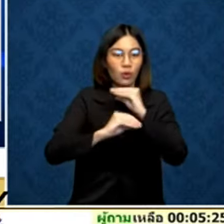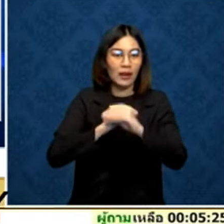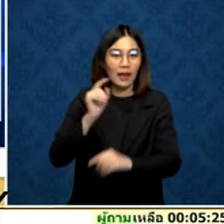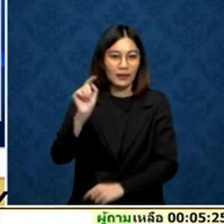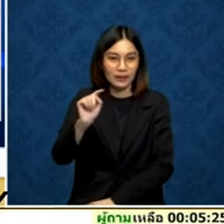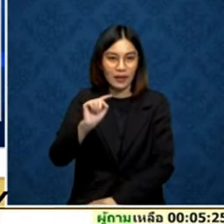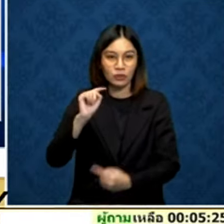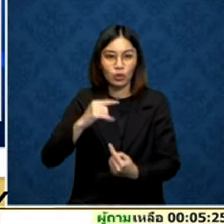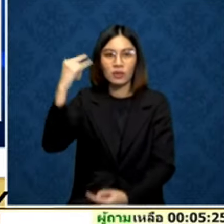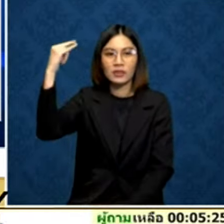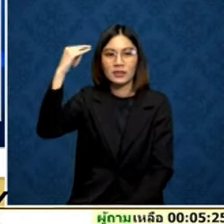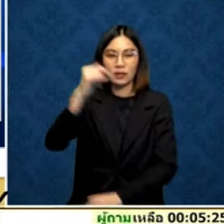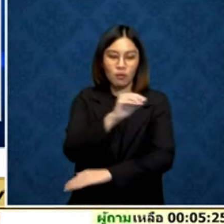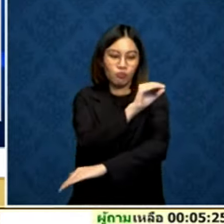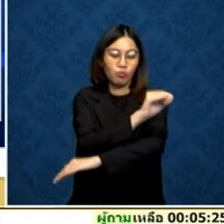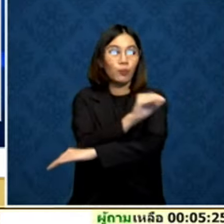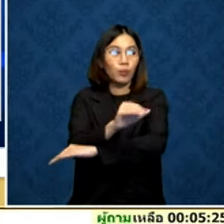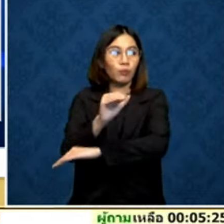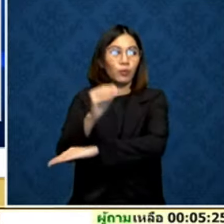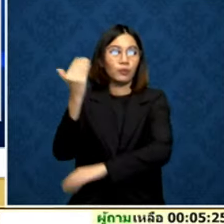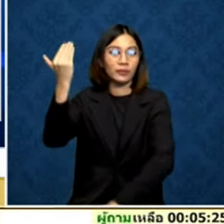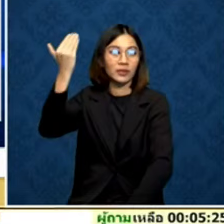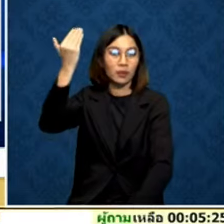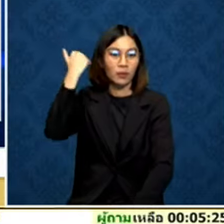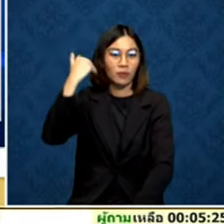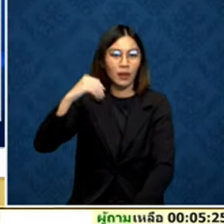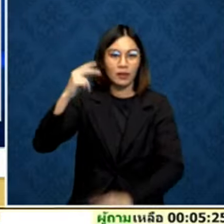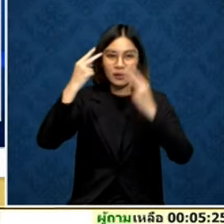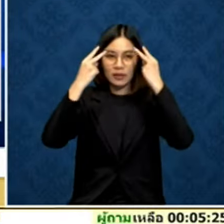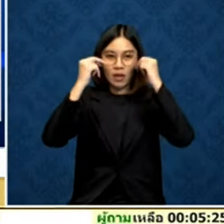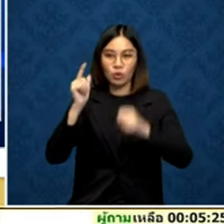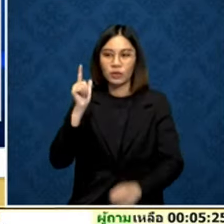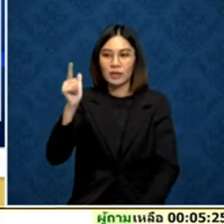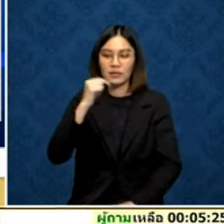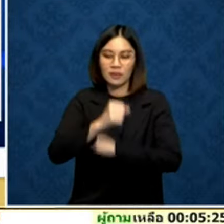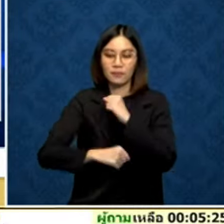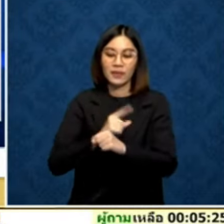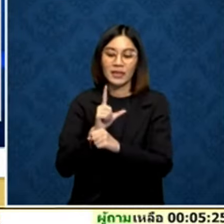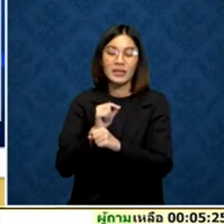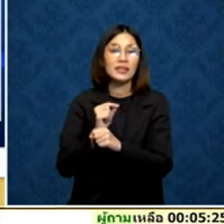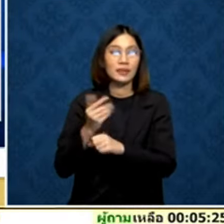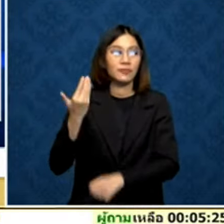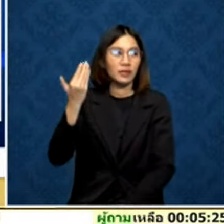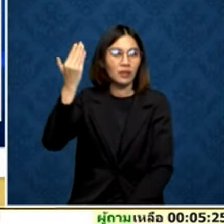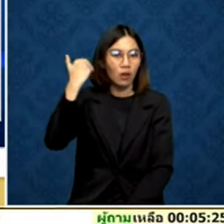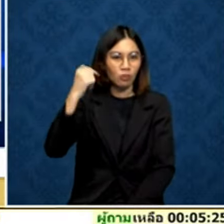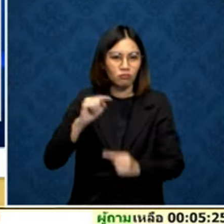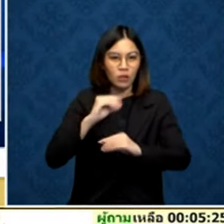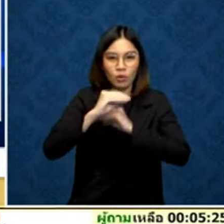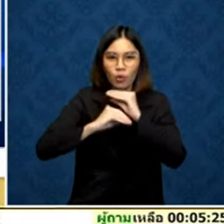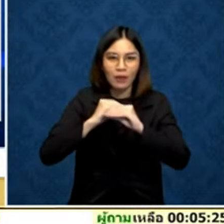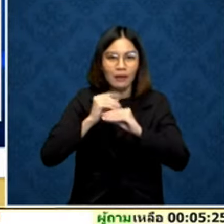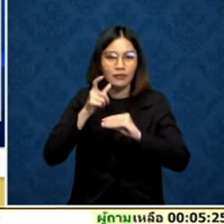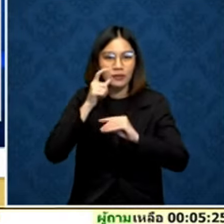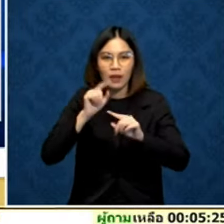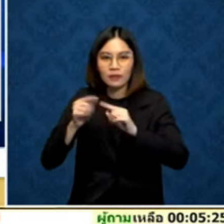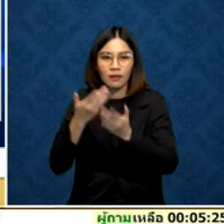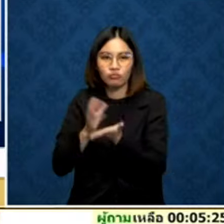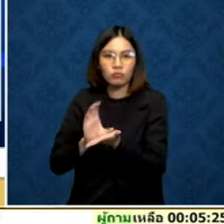การสนามบินสุวรรณภูมิสมัยท่านนายกทักษิณเมื่อสักเกือบ20ปีที่ผ่านมานะครับจากนั้นมาเราไม่มีโครงการใหญ่ๆเลยที่มีการลง